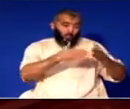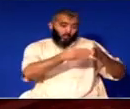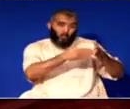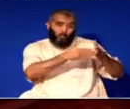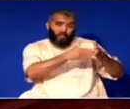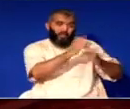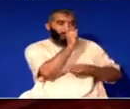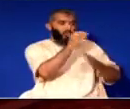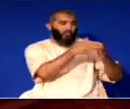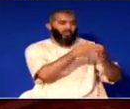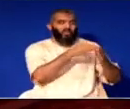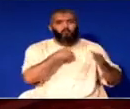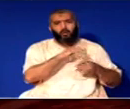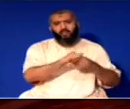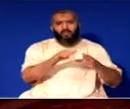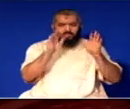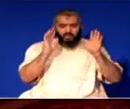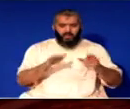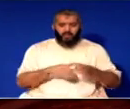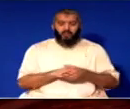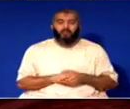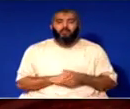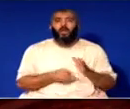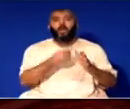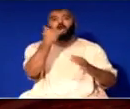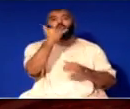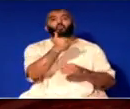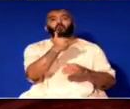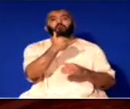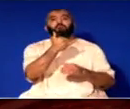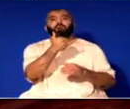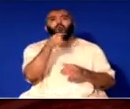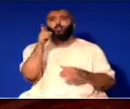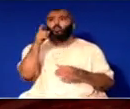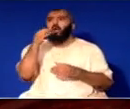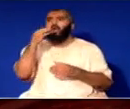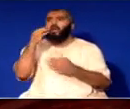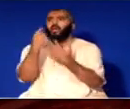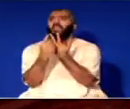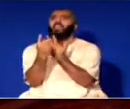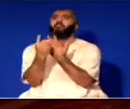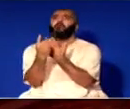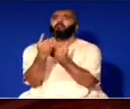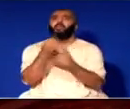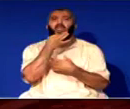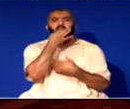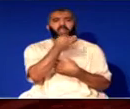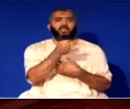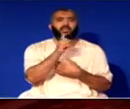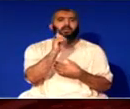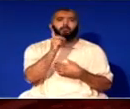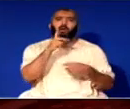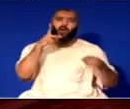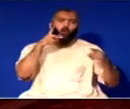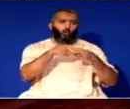المسجد ونصلي هكاك. واحد النهار انطق الامام قال لك ما تقطعوش الصف، واللي يقطع الصف قطعه